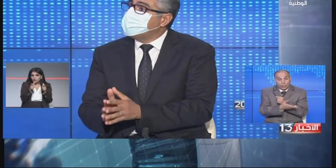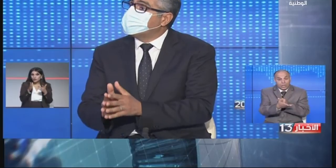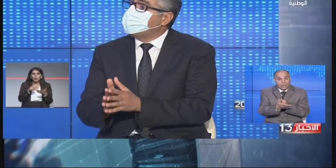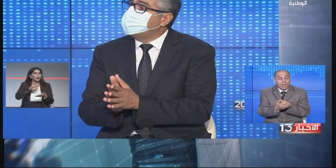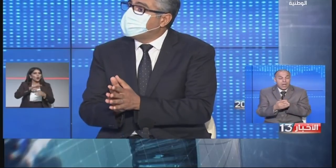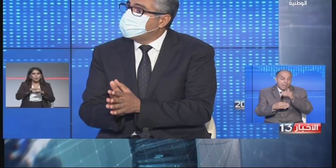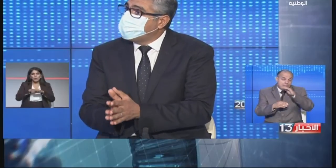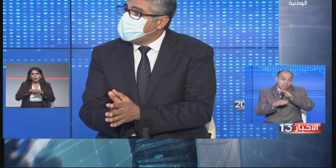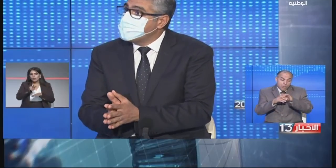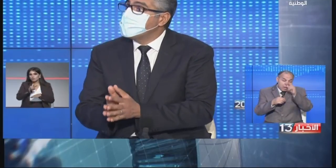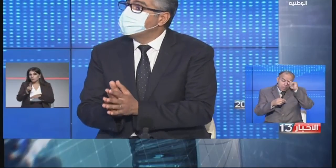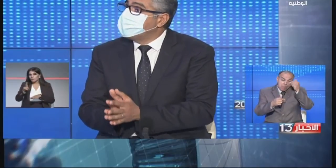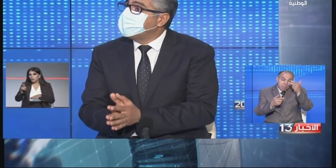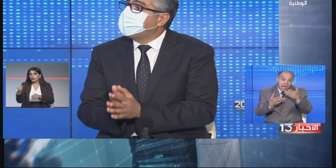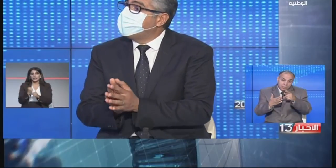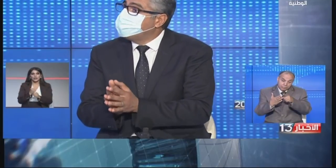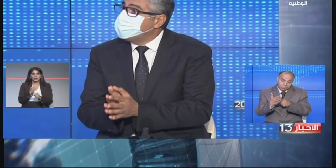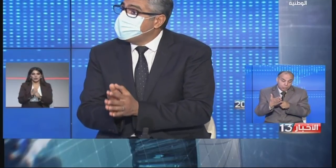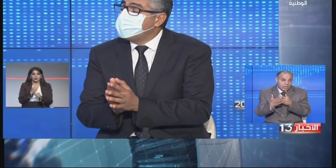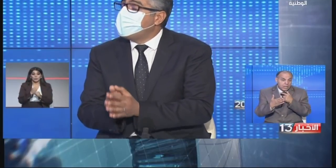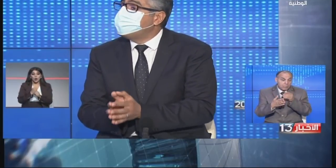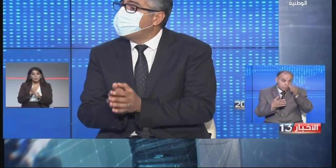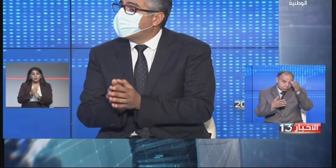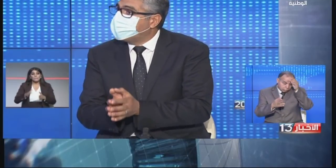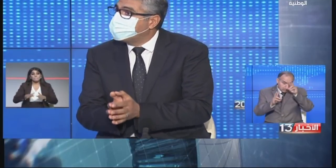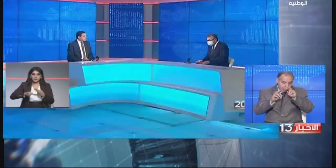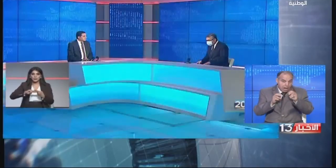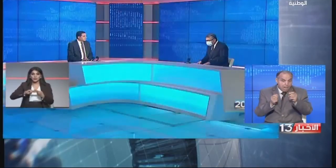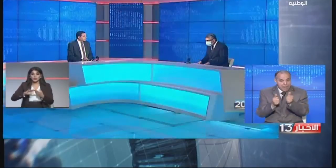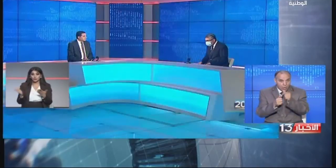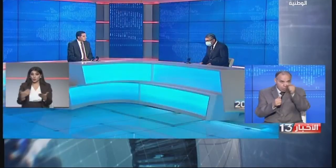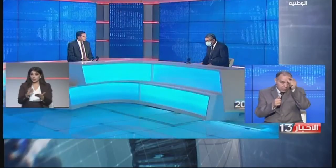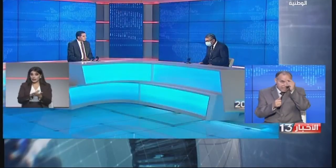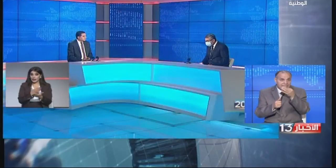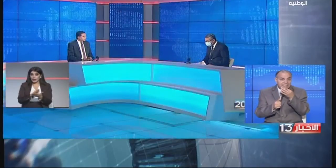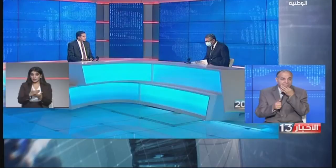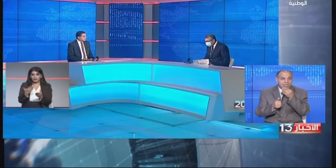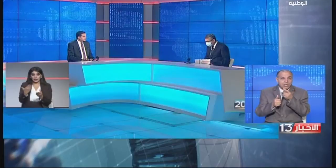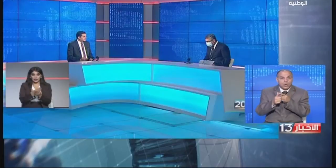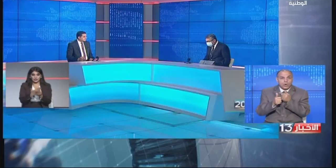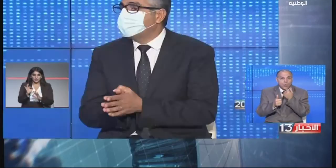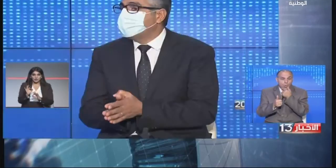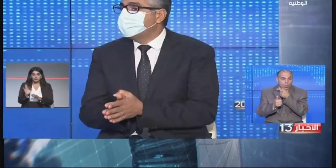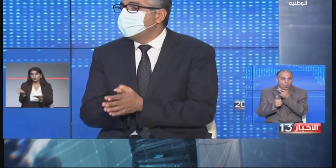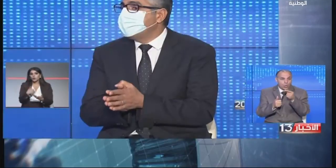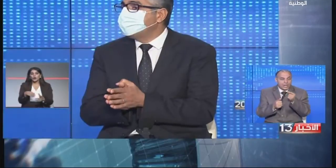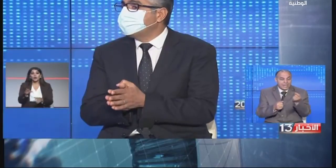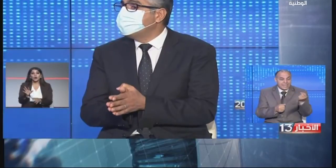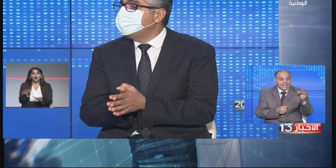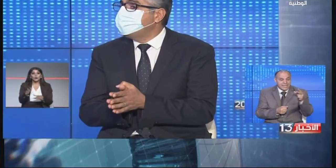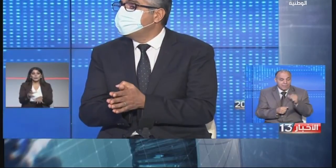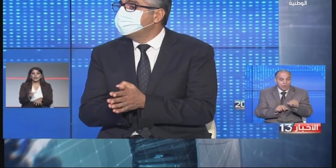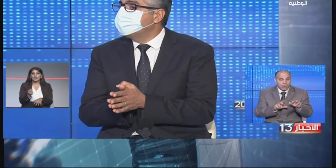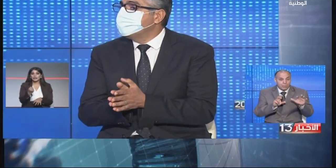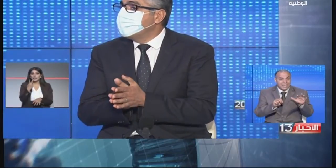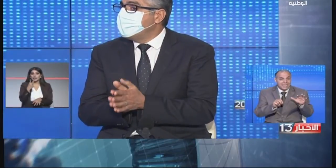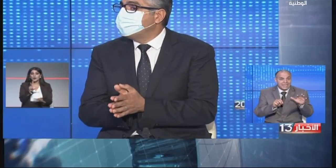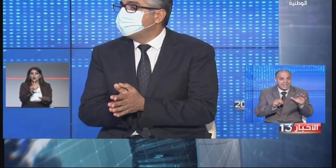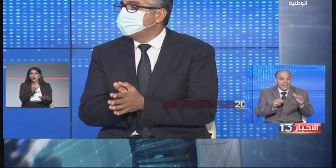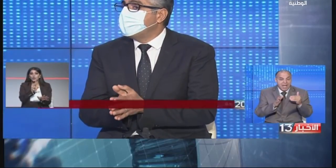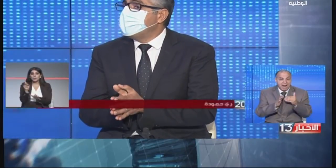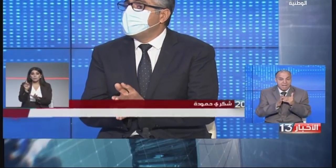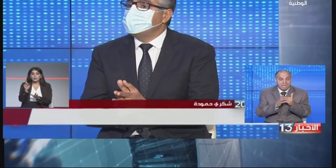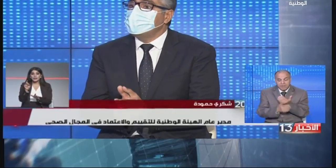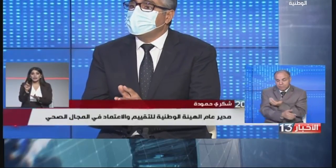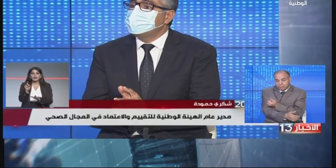سيناريو وفيها طريقه علميه مع خبراء الاستفاده الاولانيه كما قتل قرابه ثلاثمائه وثمانين الف